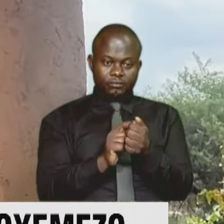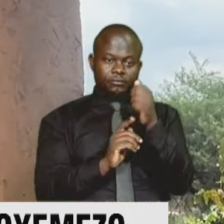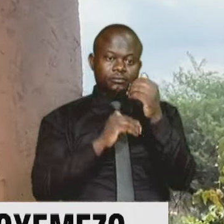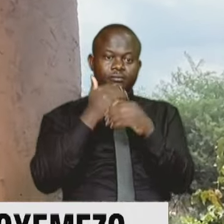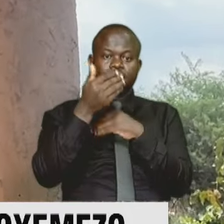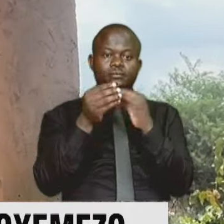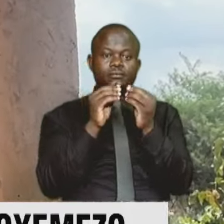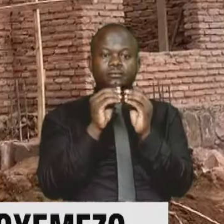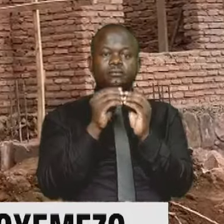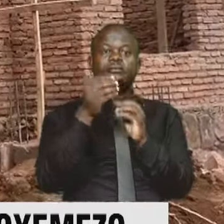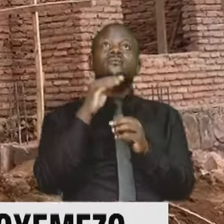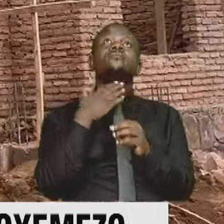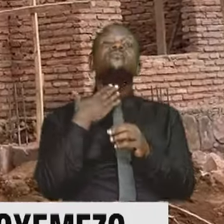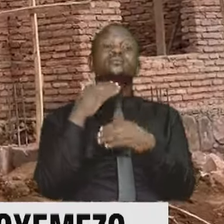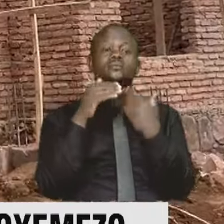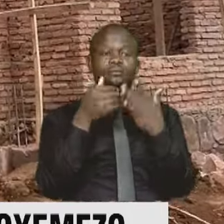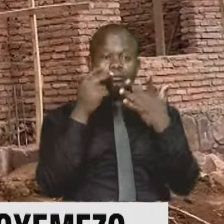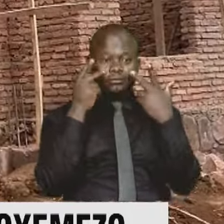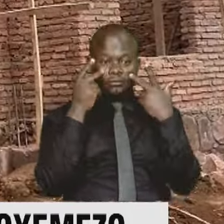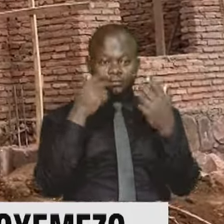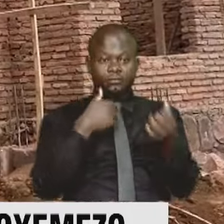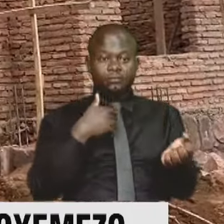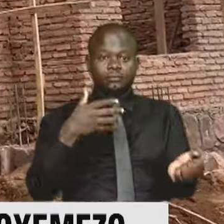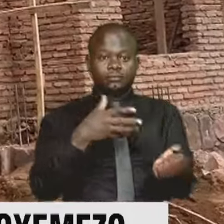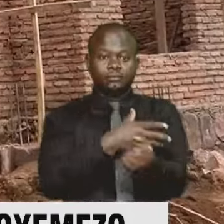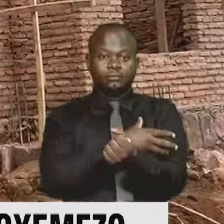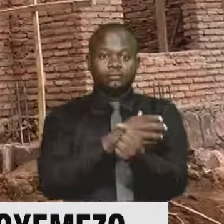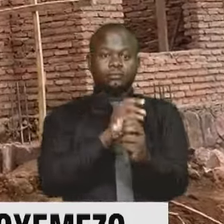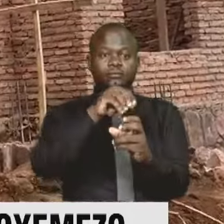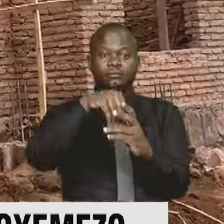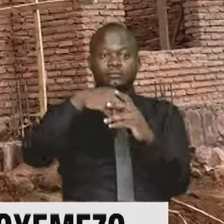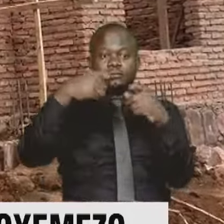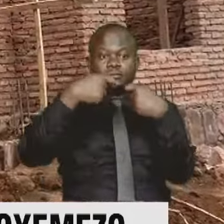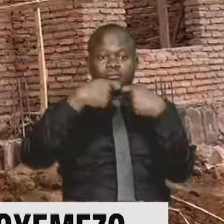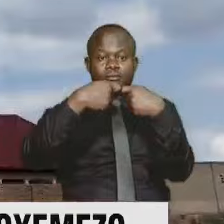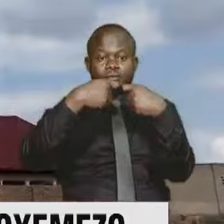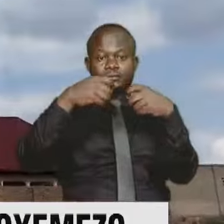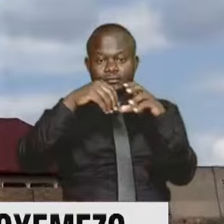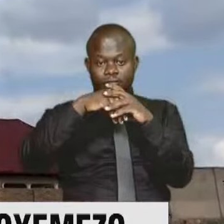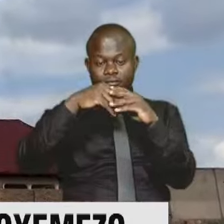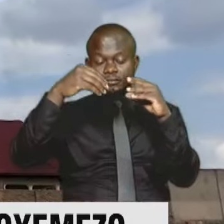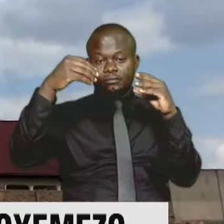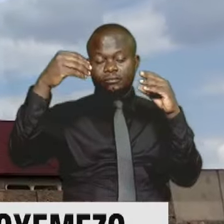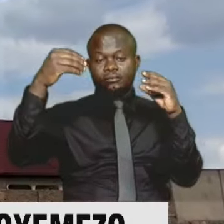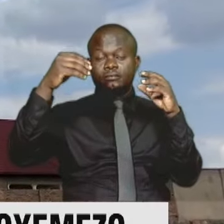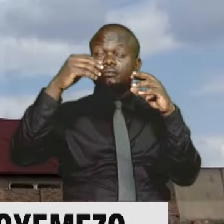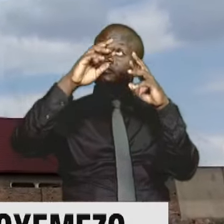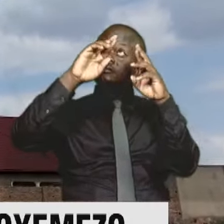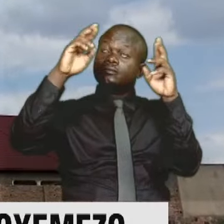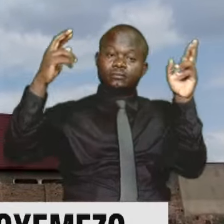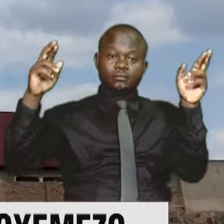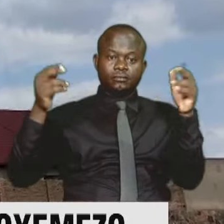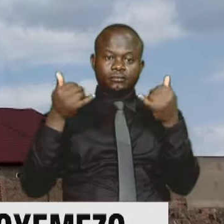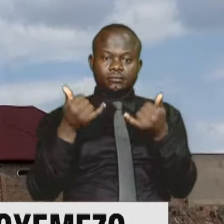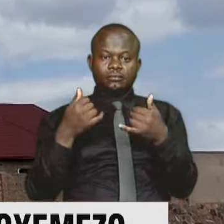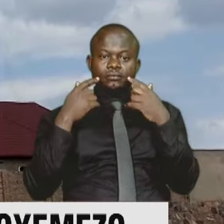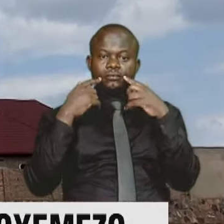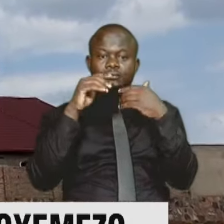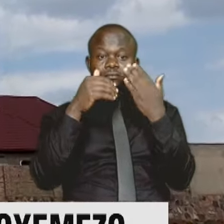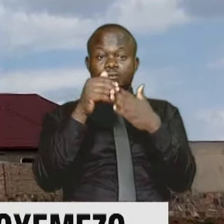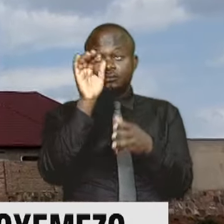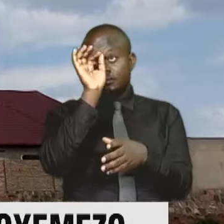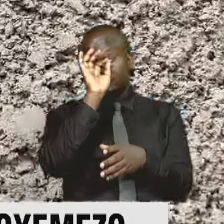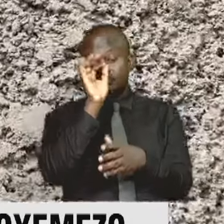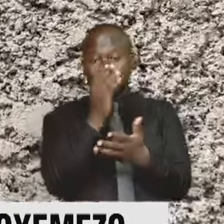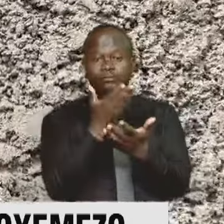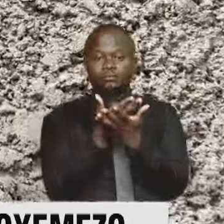kumvikana n'uwashatse ubona afite ubushobozi bwo kuba yamushyiramo amashanyarazi mu nzu, ibizwi nka installation. Kuri ubu bavuga ko batunguwe no kuba